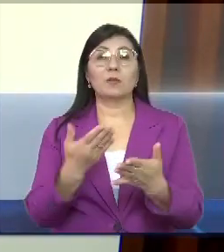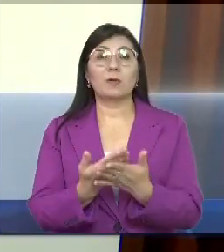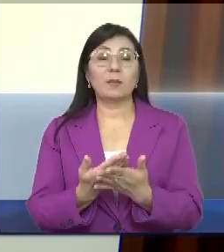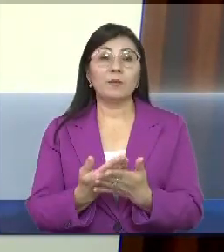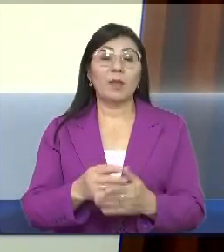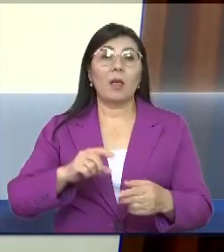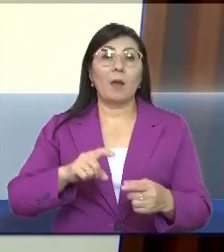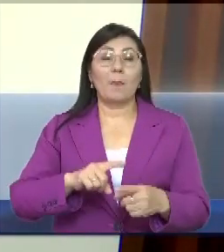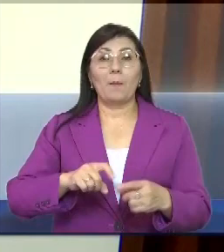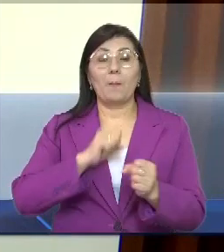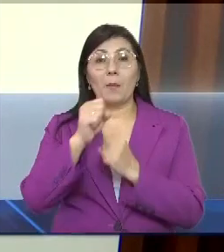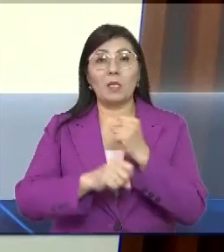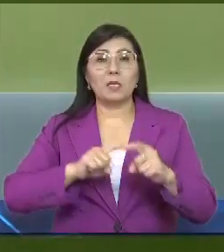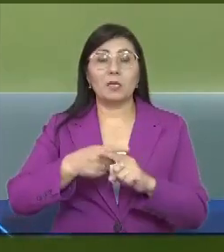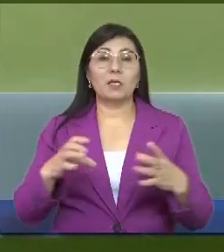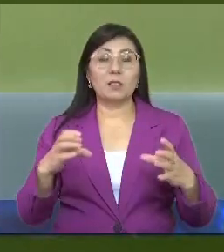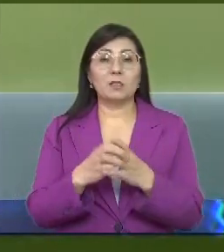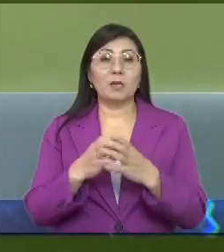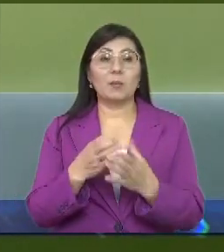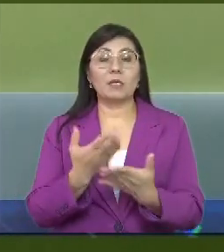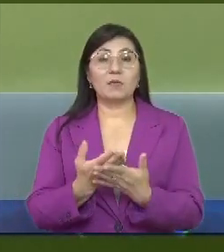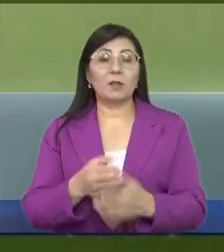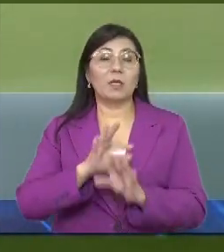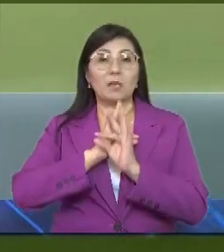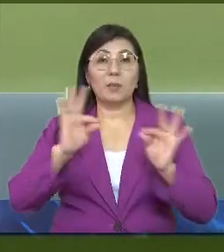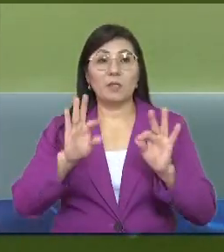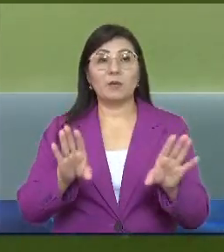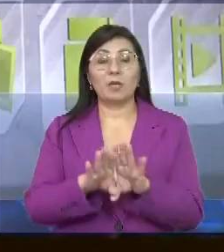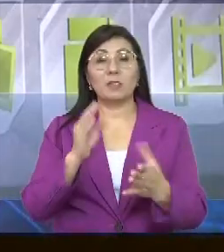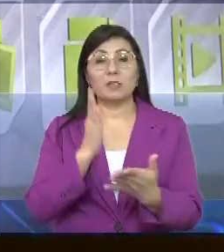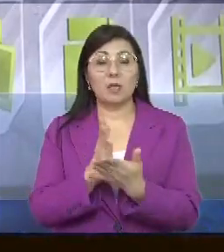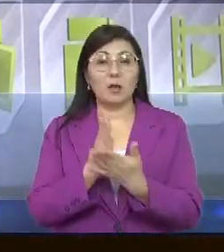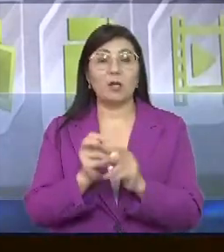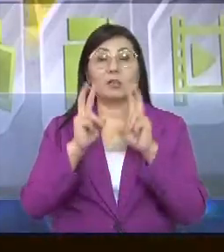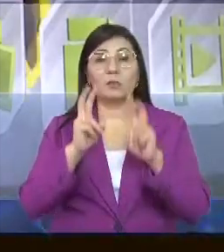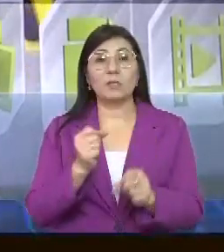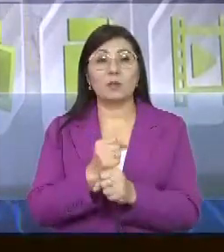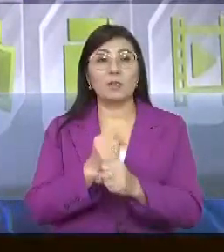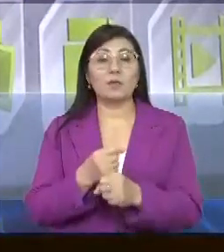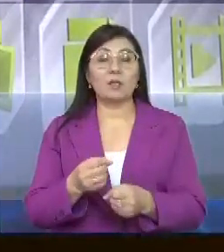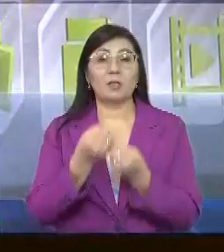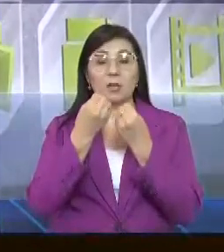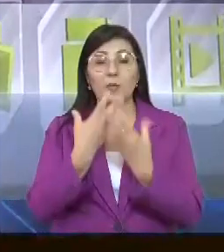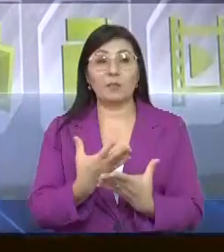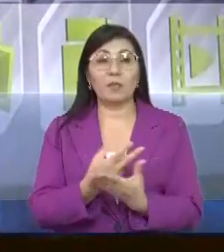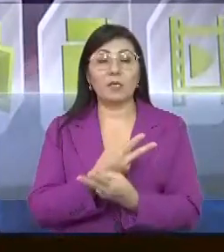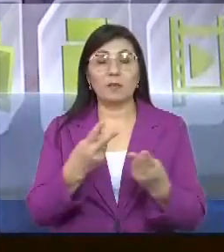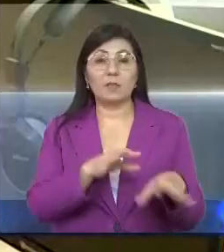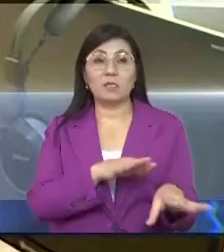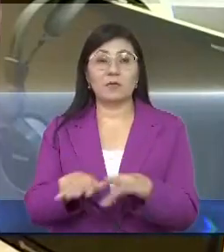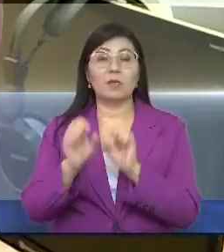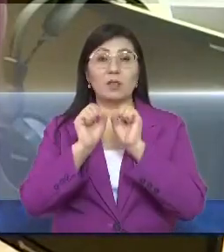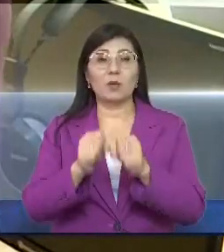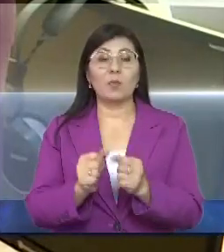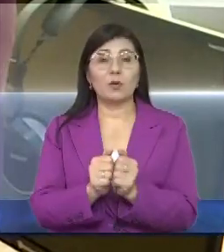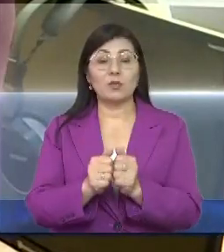касается материально-технической базы колледжа то здесь можно только позавидовать имеется вот такое специальное оборудование когда простыми и Казалось бы действиями рук